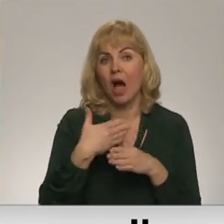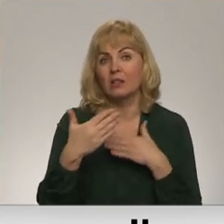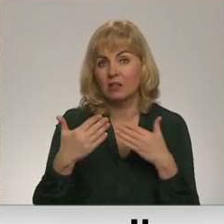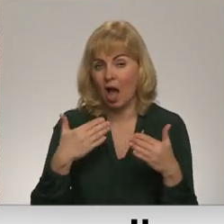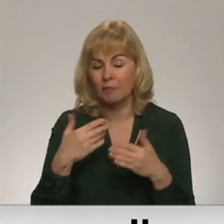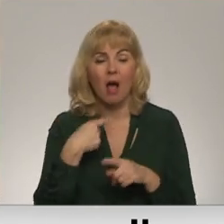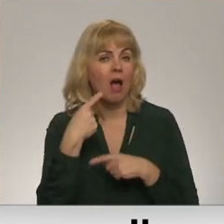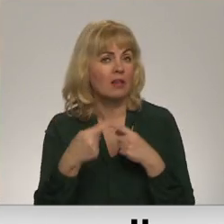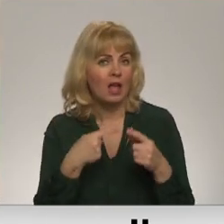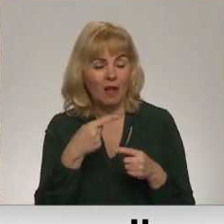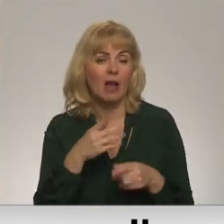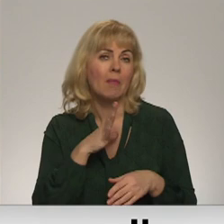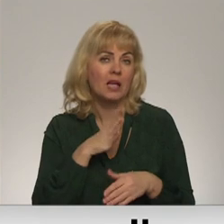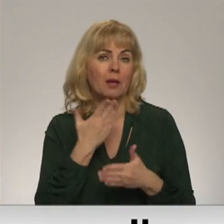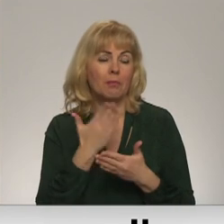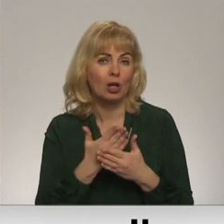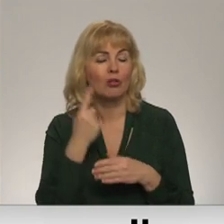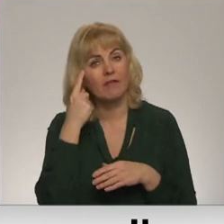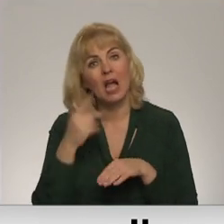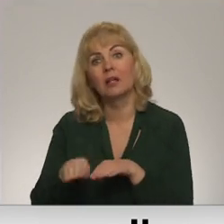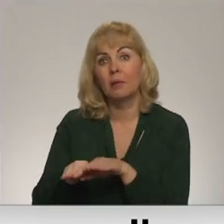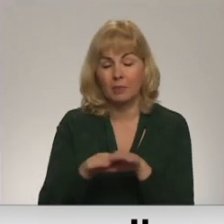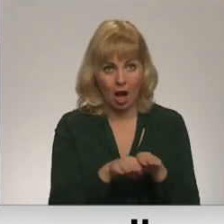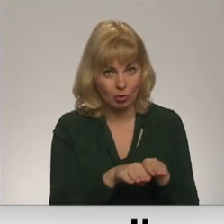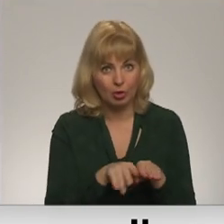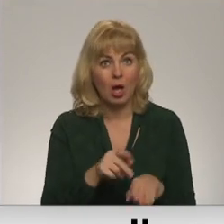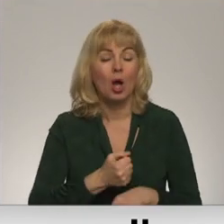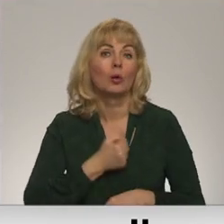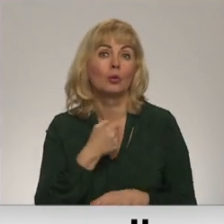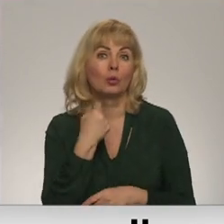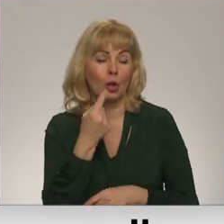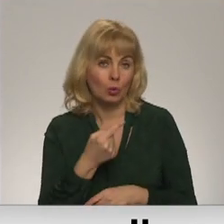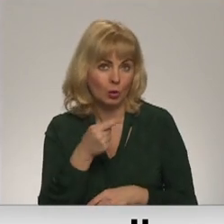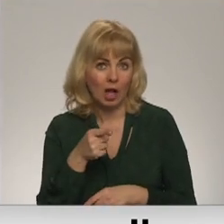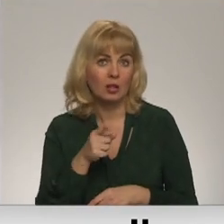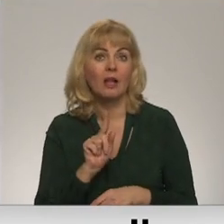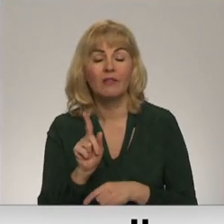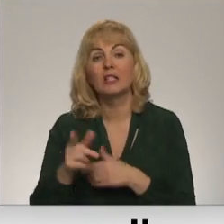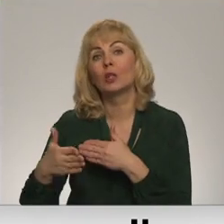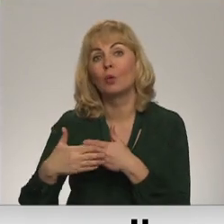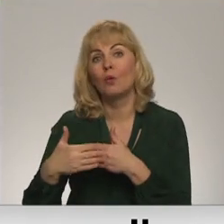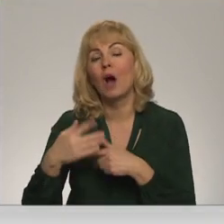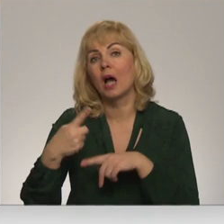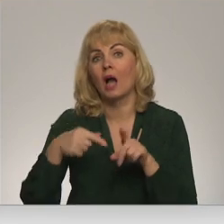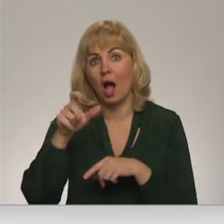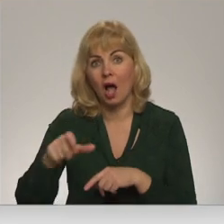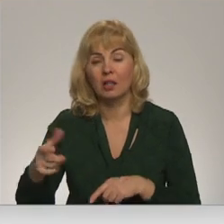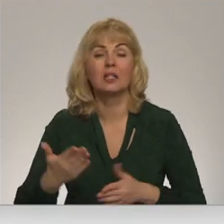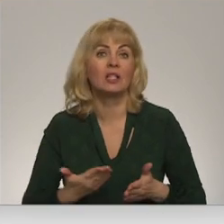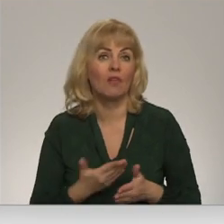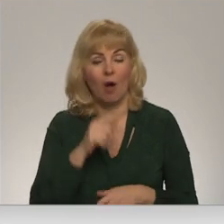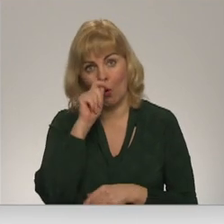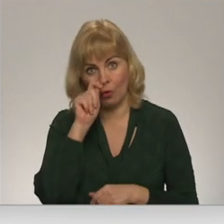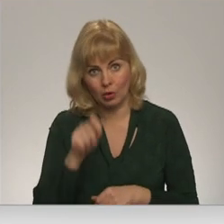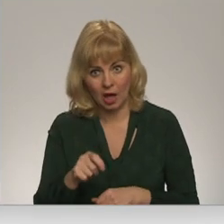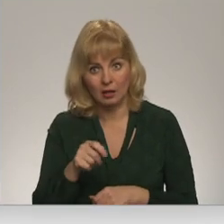ka nevienmēr par visu esam bijuši vienisprātis. Grūti runāt, jo man visu tuveki rādi dzīvo arī Ukrainā. Ja?